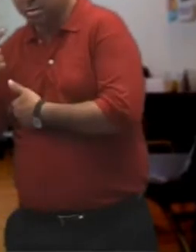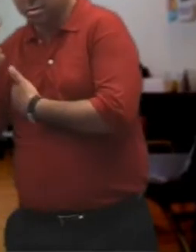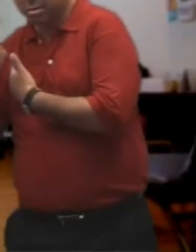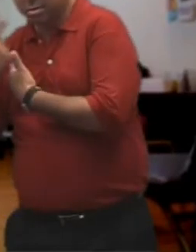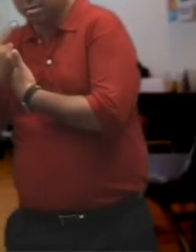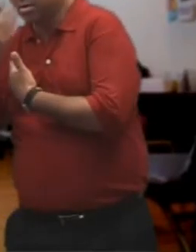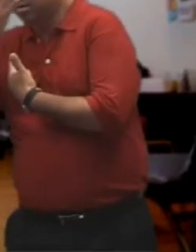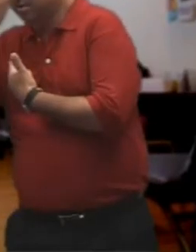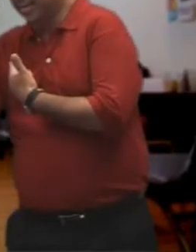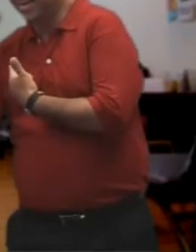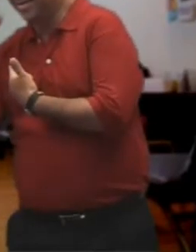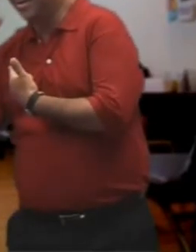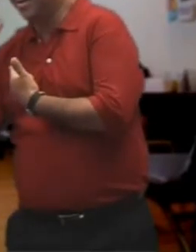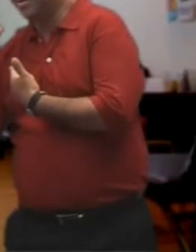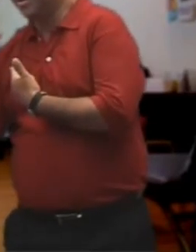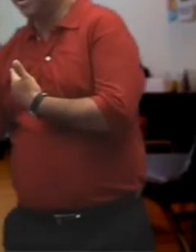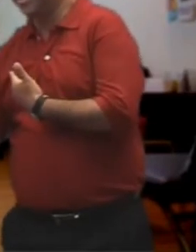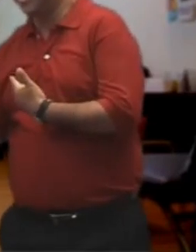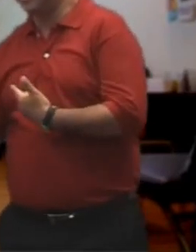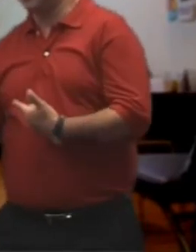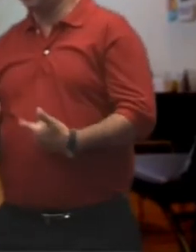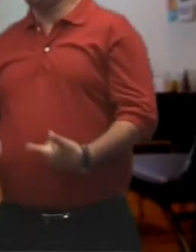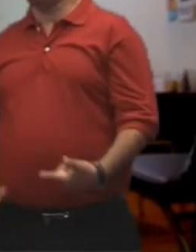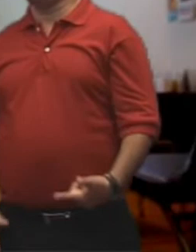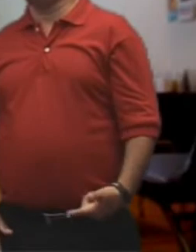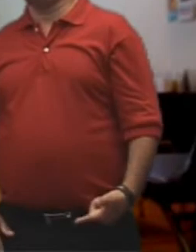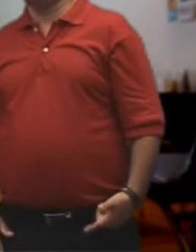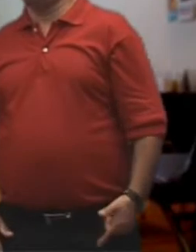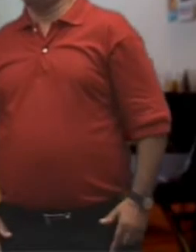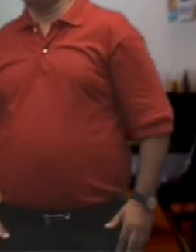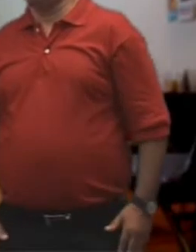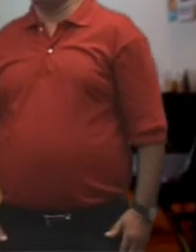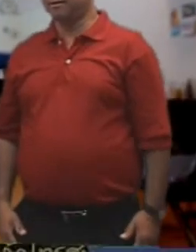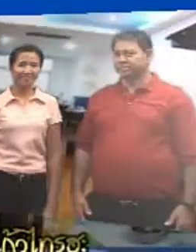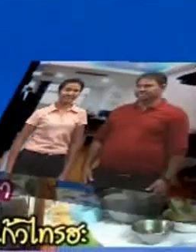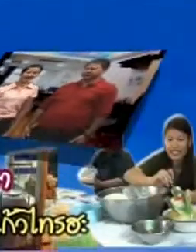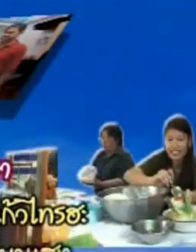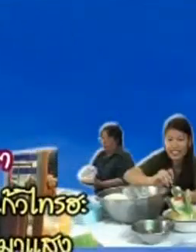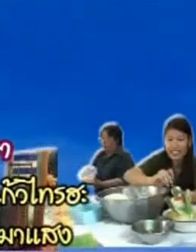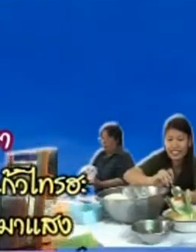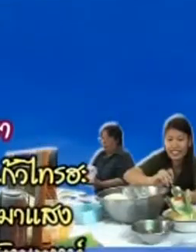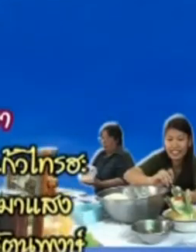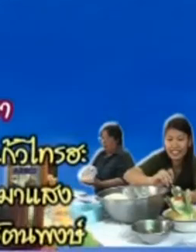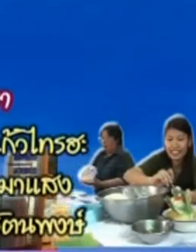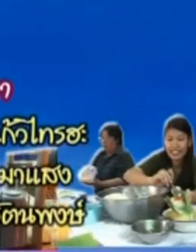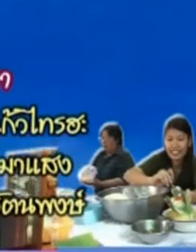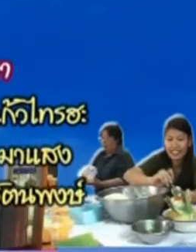ไอศกรีมมาเลี้ยงผมบ้างนะ ฝันไปเถอะ